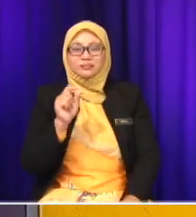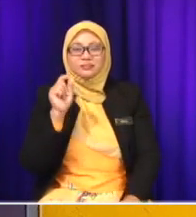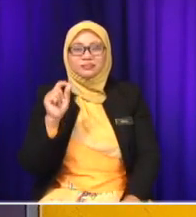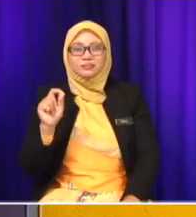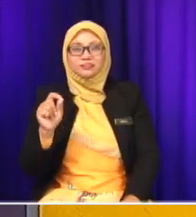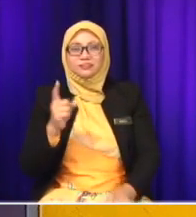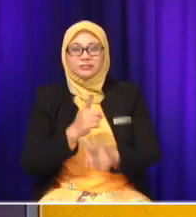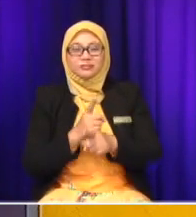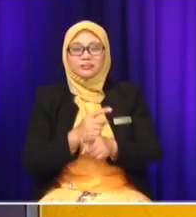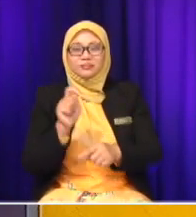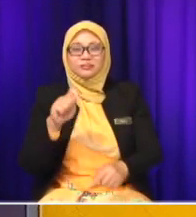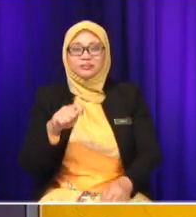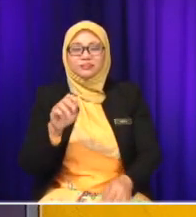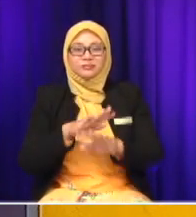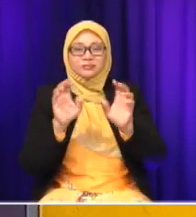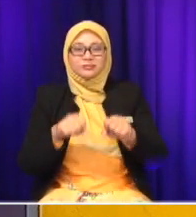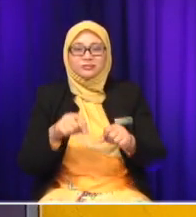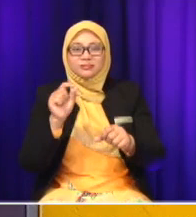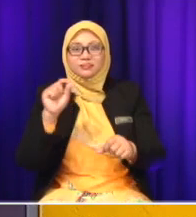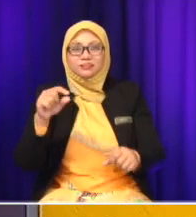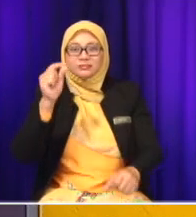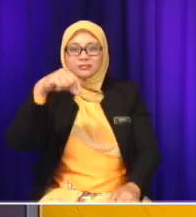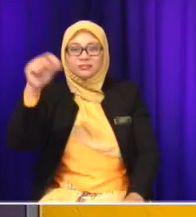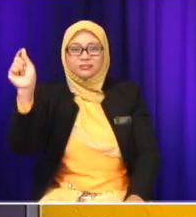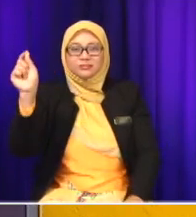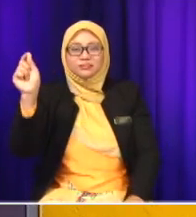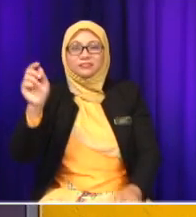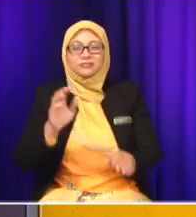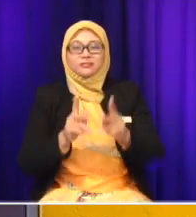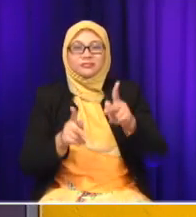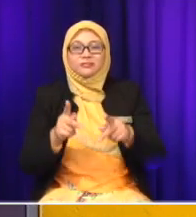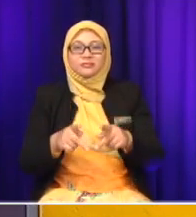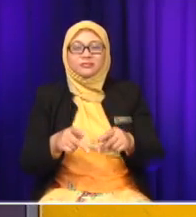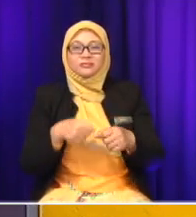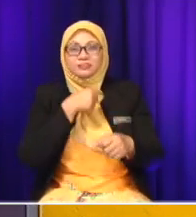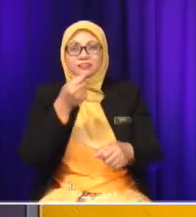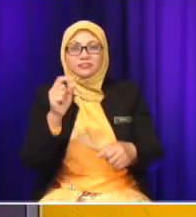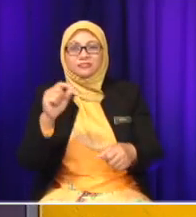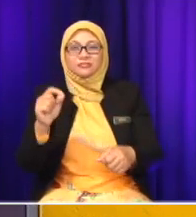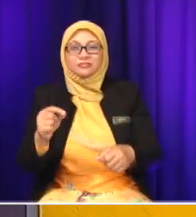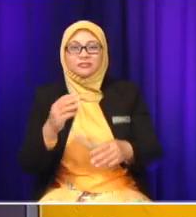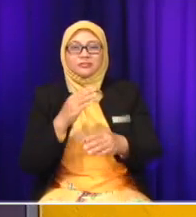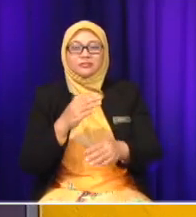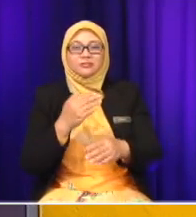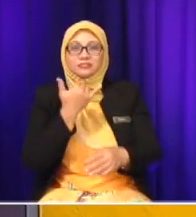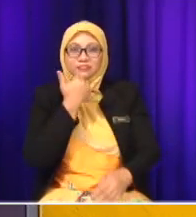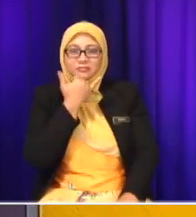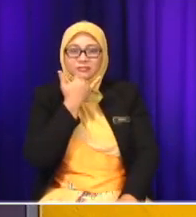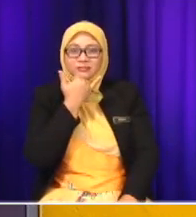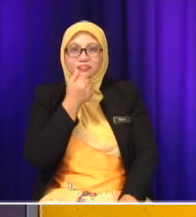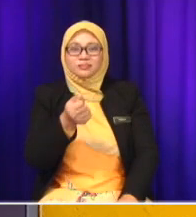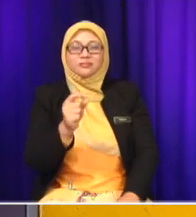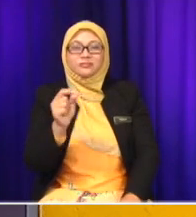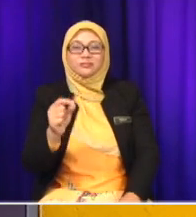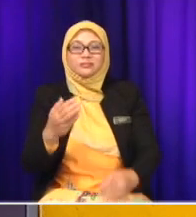right Oke dan bila diminta tulis salah jangan kamu tanda dengan Pangkah mesti tulis tulisan betul dan mesti tulis